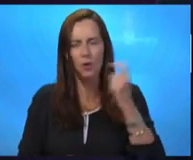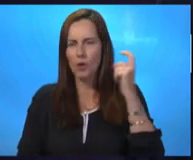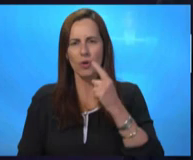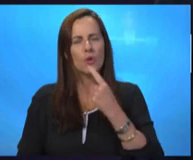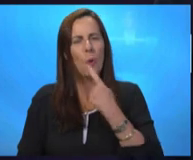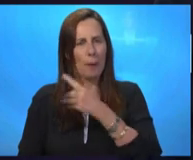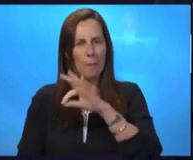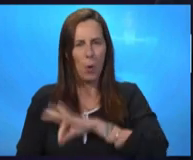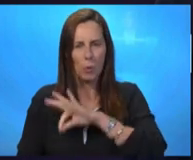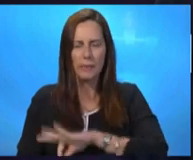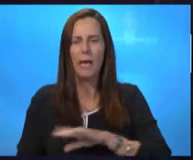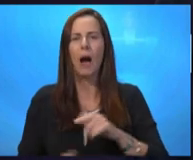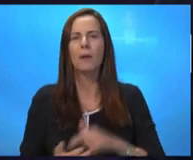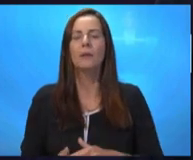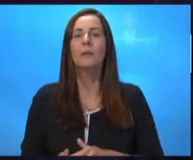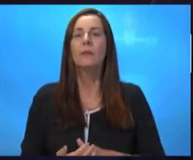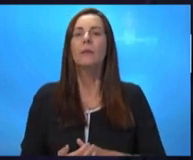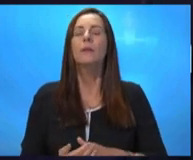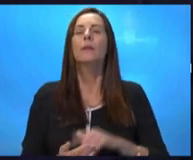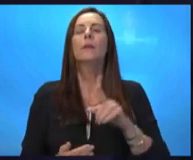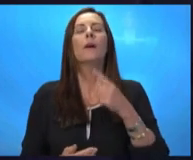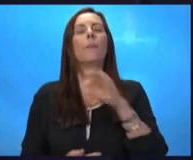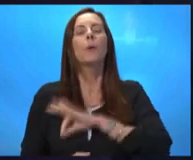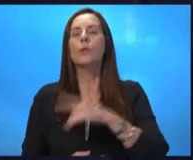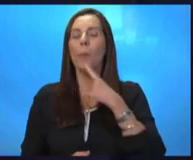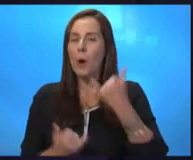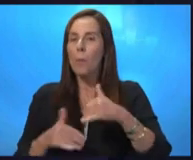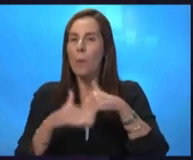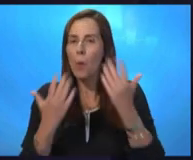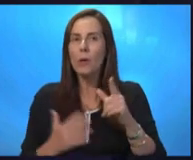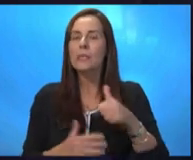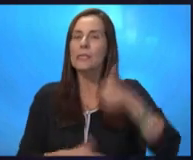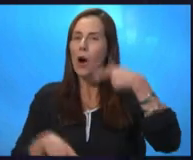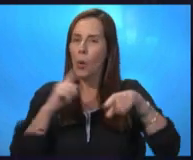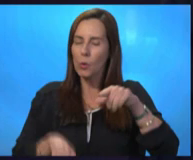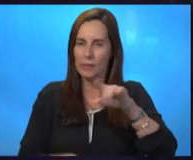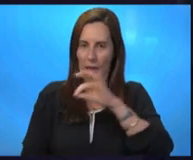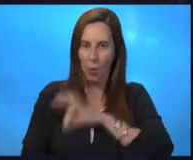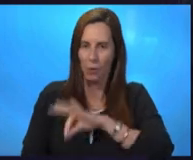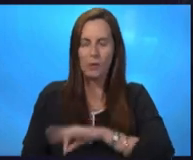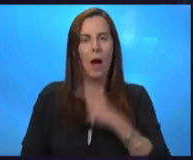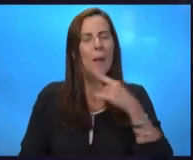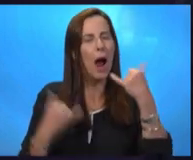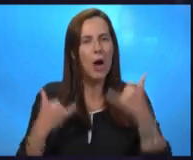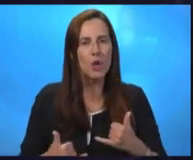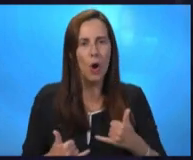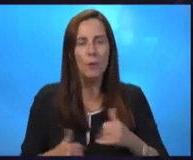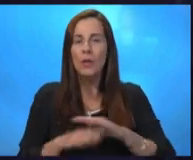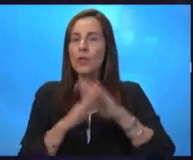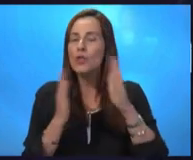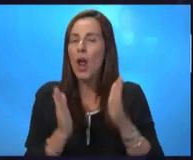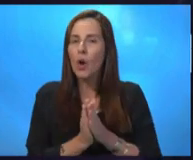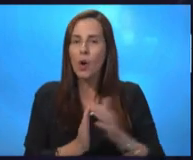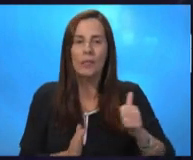מהקרמלין. סוכנות הידיעות הרוסית דיווחה מוקדם יותר ששר החוץ סרגי לברוב אמר היום שעל כל הכוחות